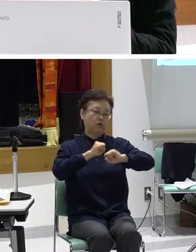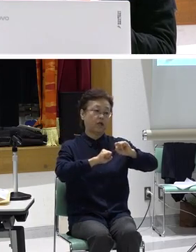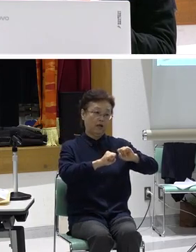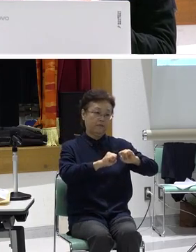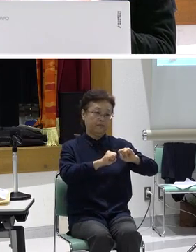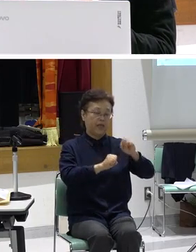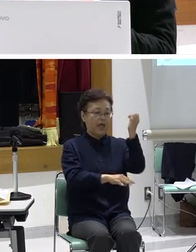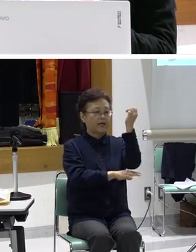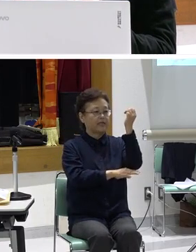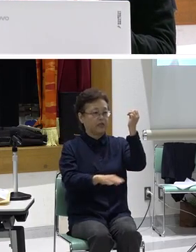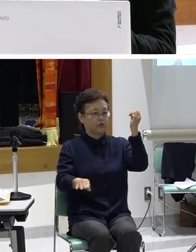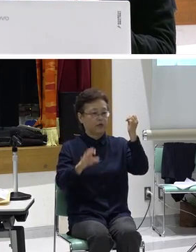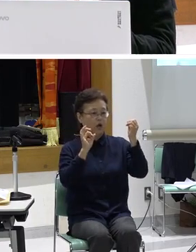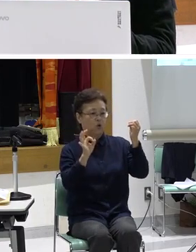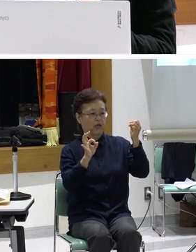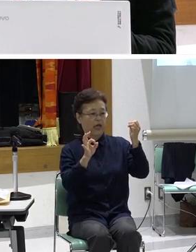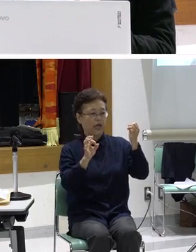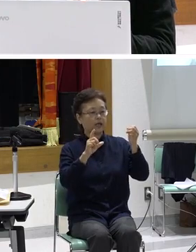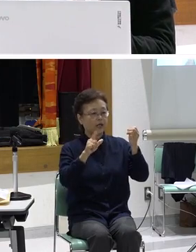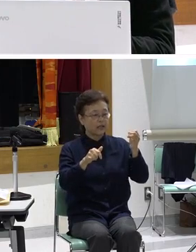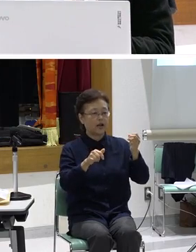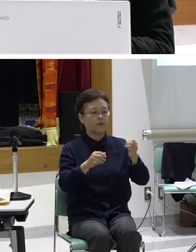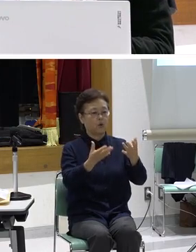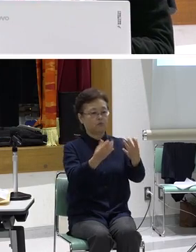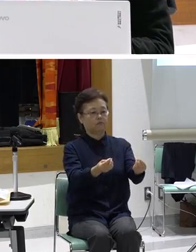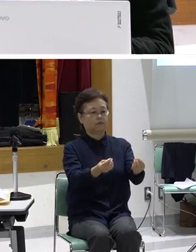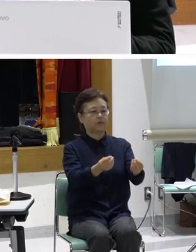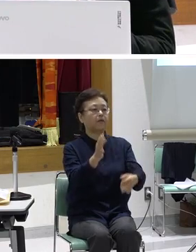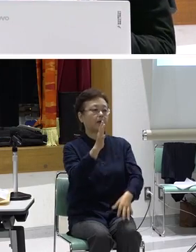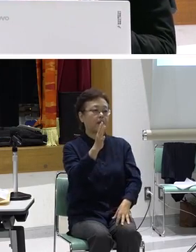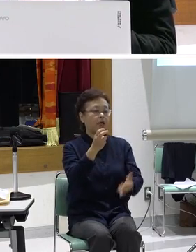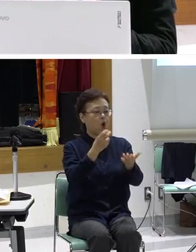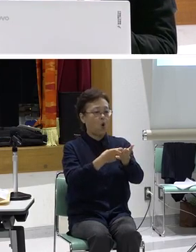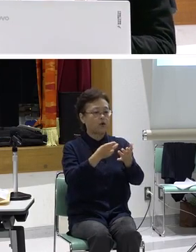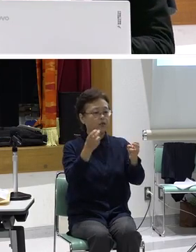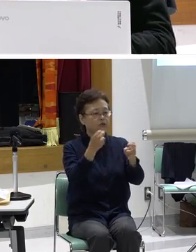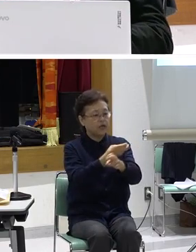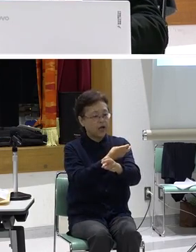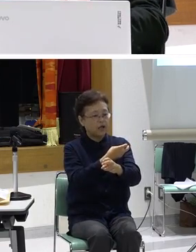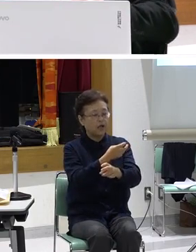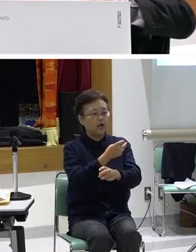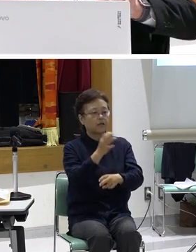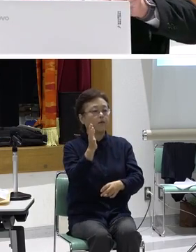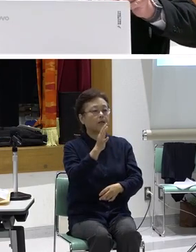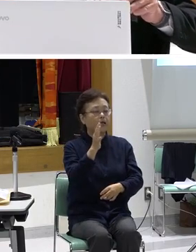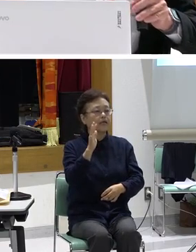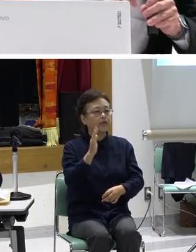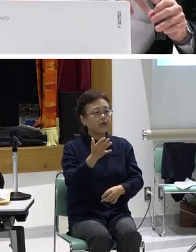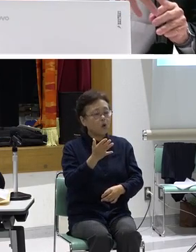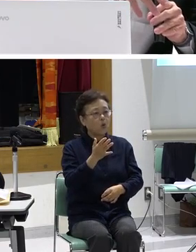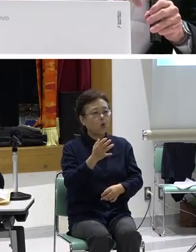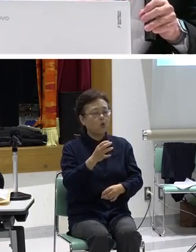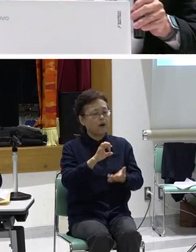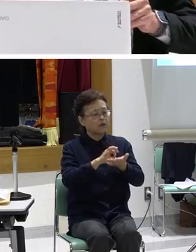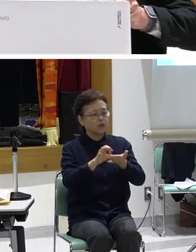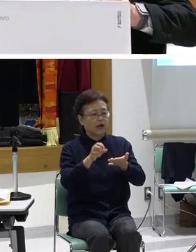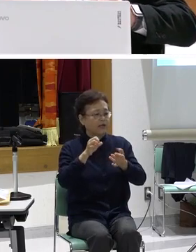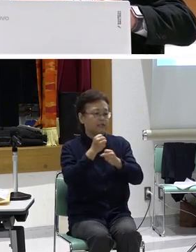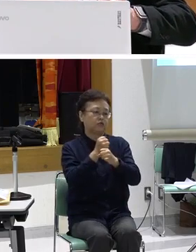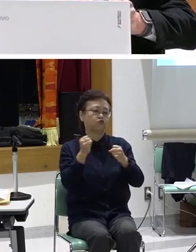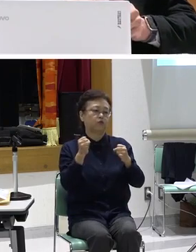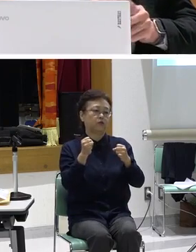さえ満たしておけばいい、でもまあ法律違反ではないけど使いにくいな、なんでわざわざこう遠回りしなきゃいけないんだろうとか